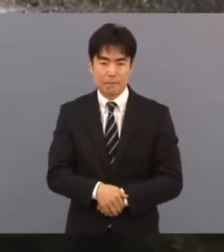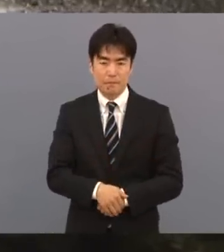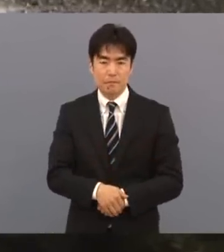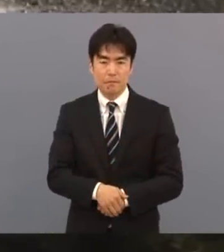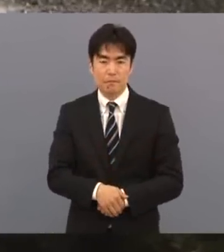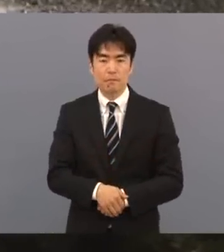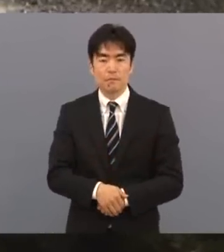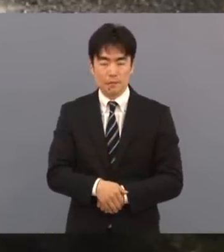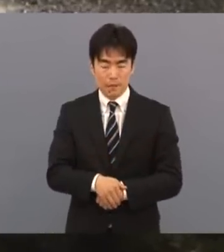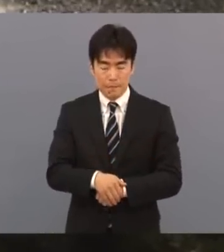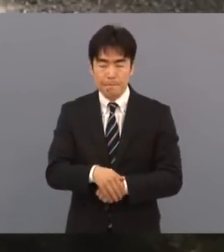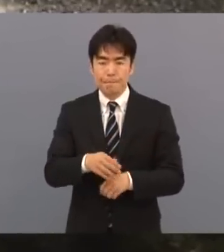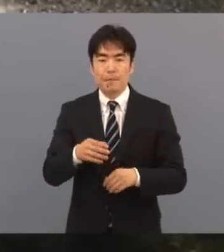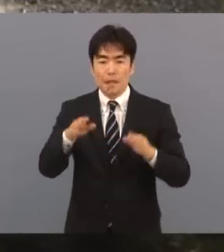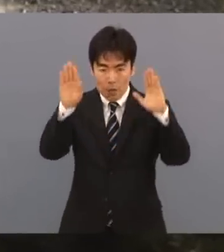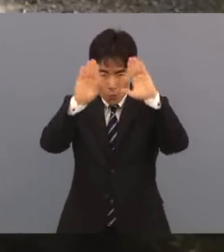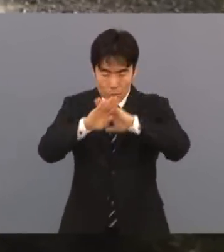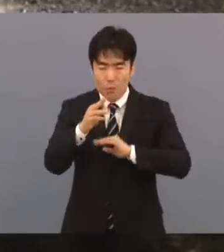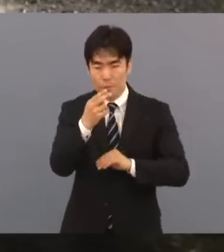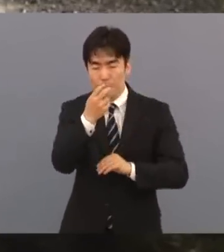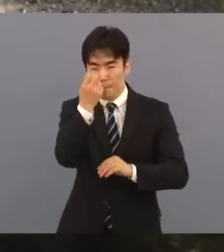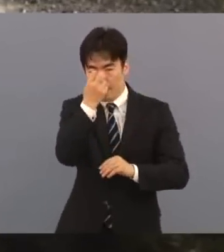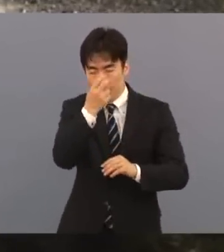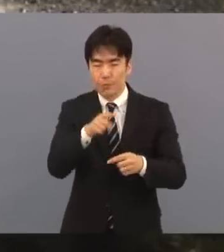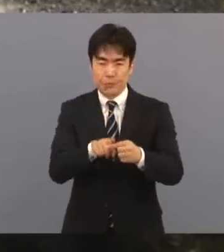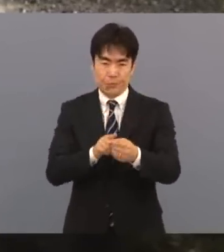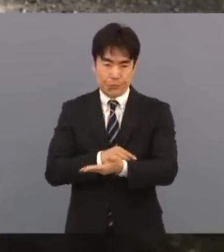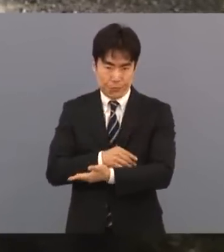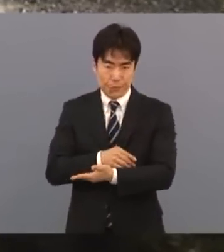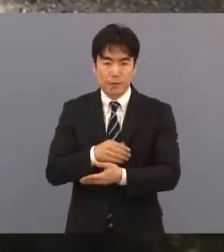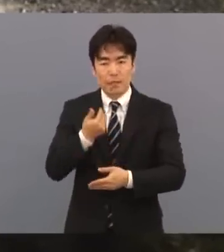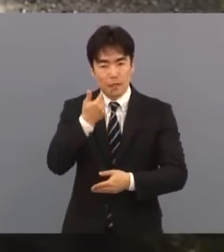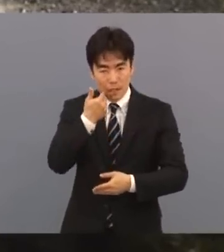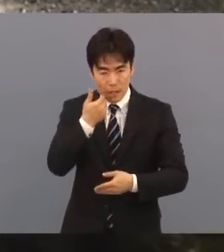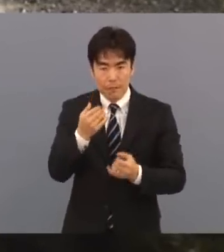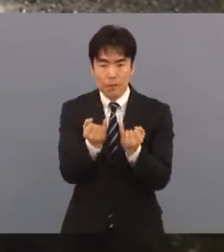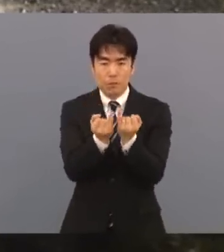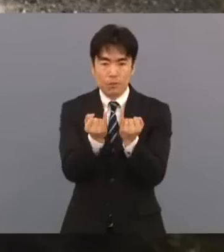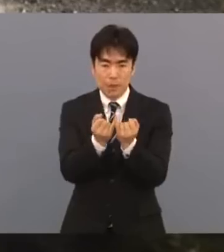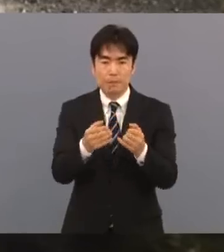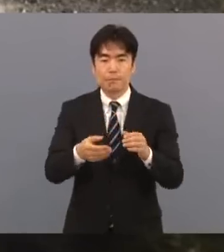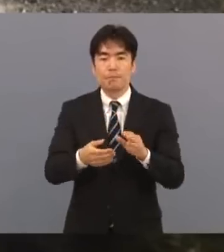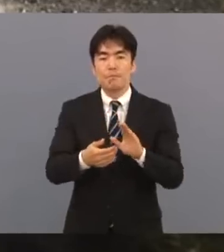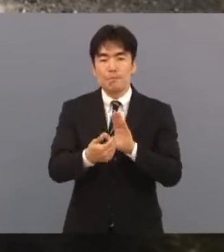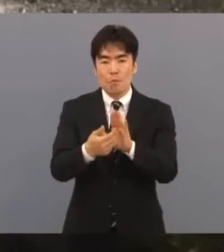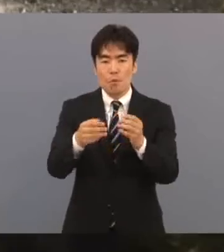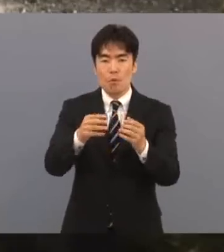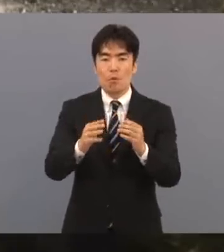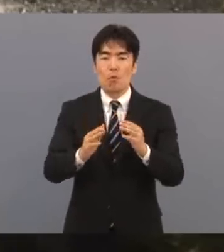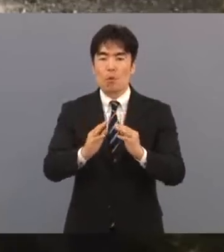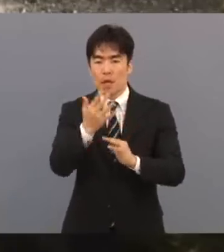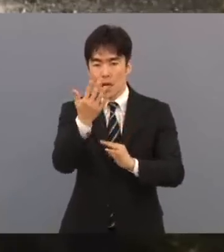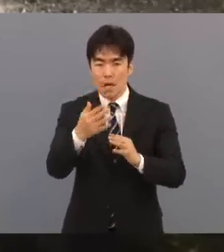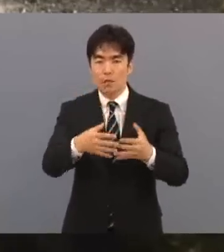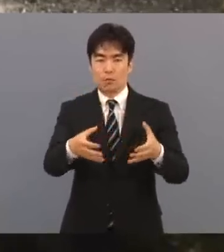放火を防ぐ夜間パトロール。パトロールをするのは婦人防火クラブの皆さんです。